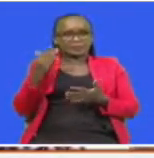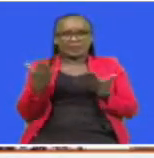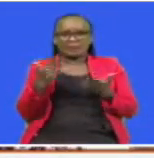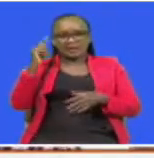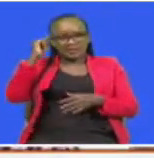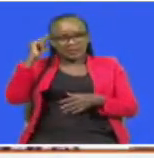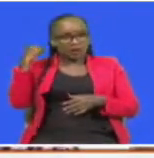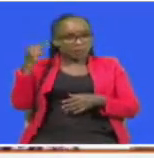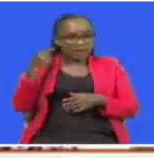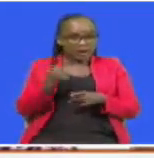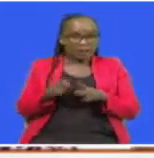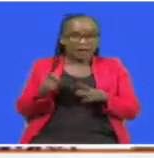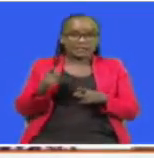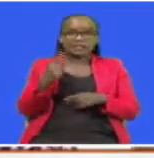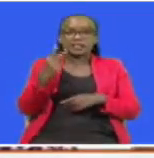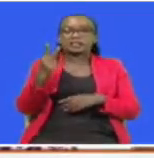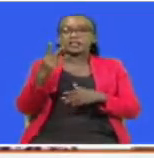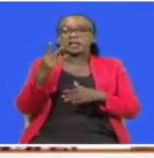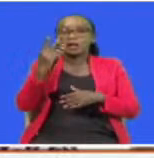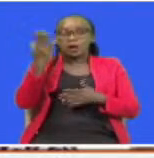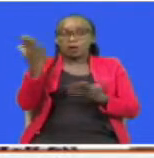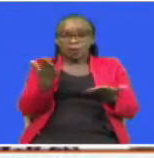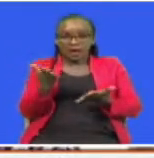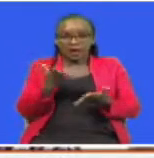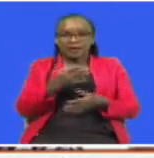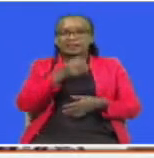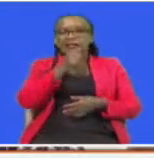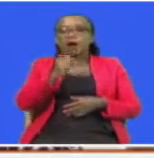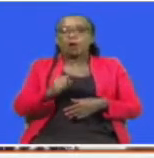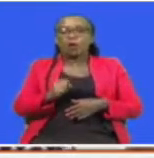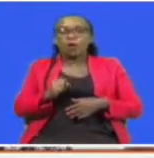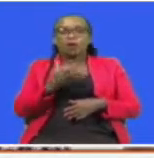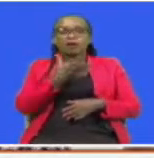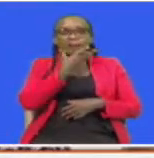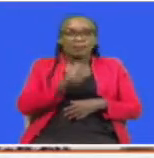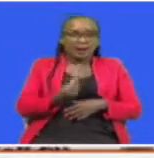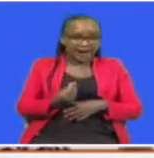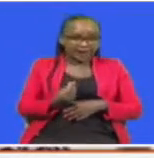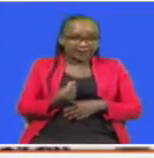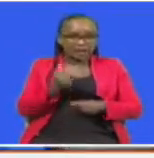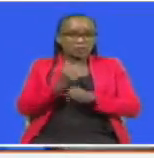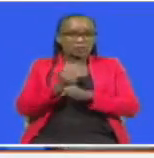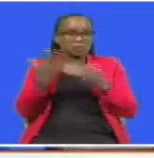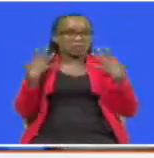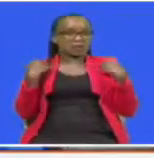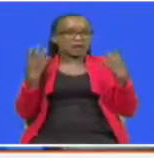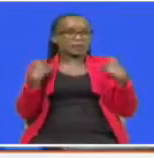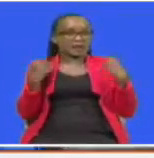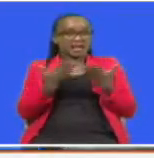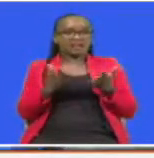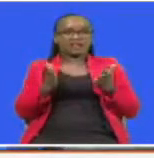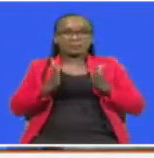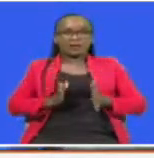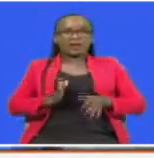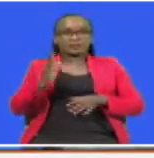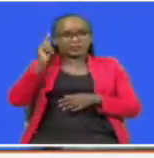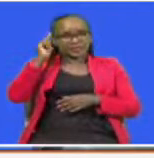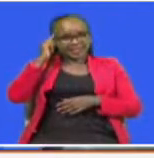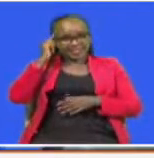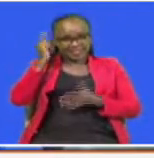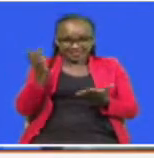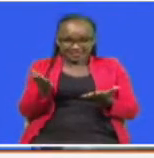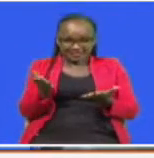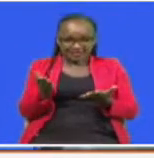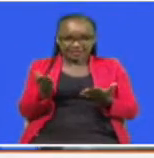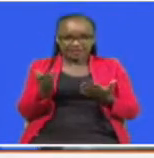pengine sababu niliona ni baba mzee hivi, sasa pengine yuwafanya mazoezi hivi. Everybody is saying, ah, this Mzungu,